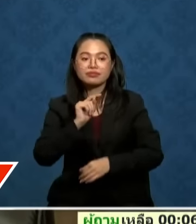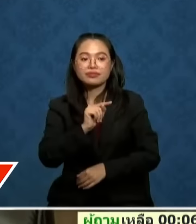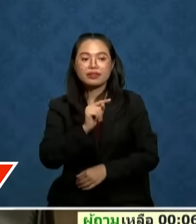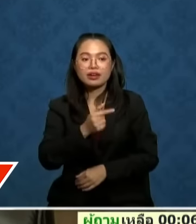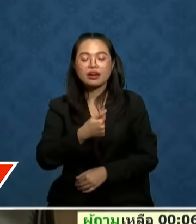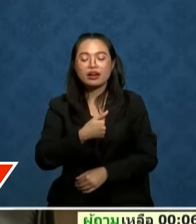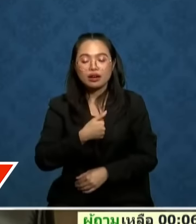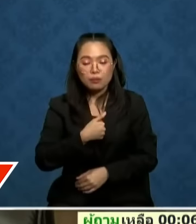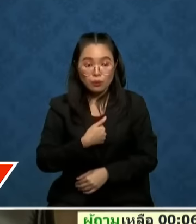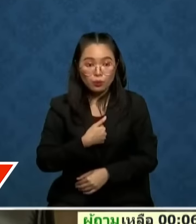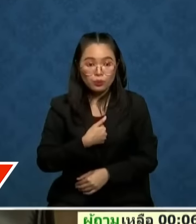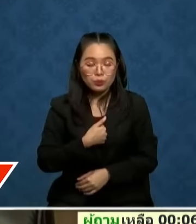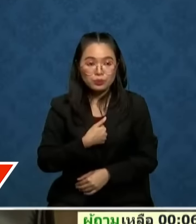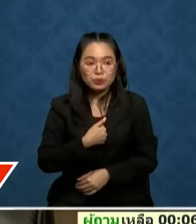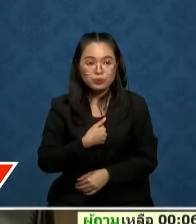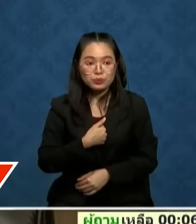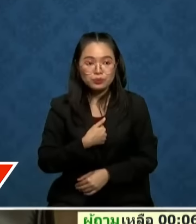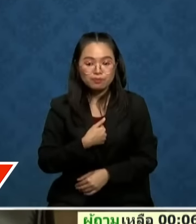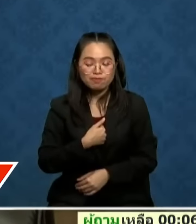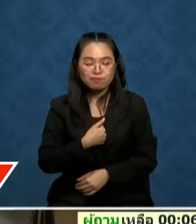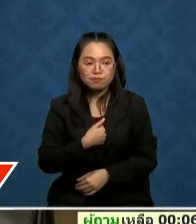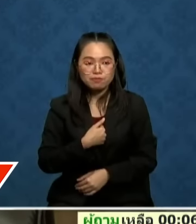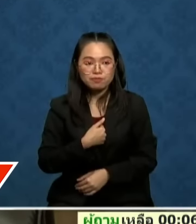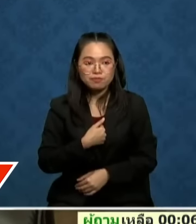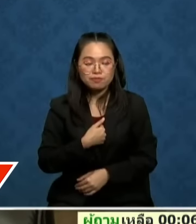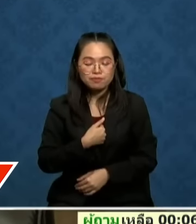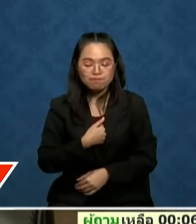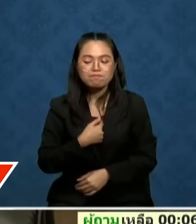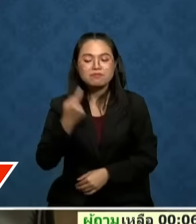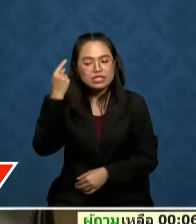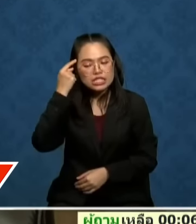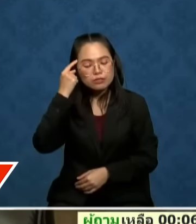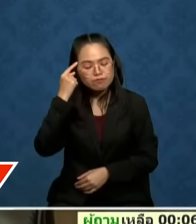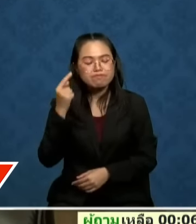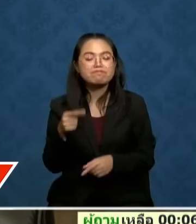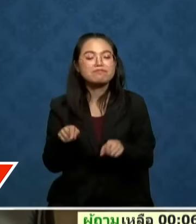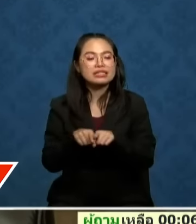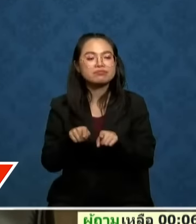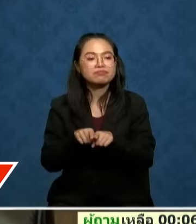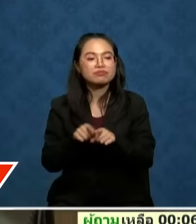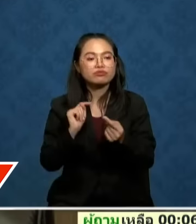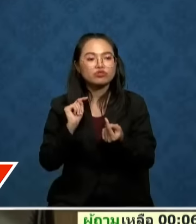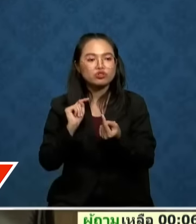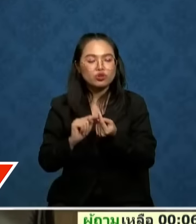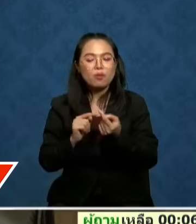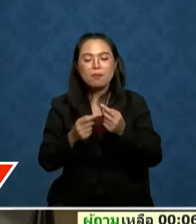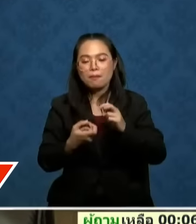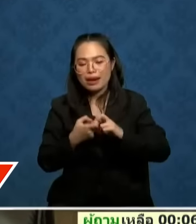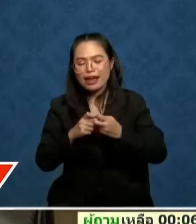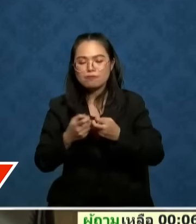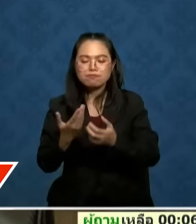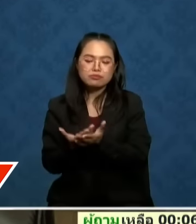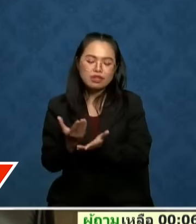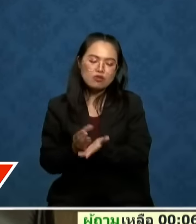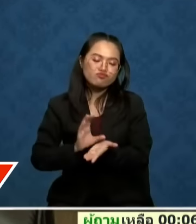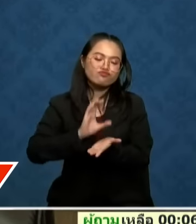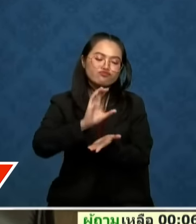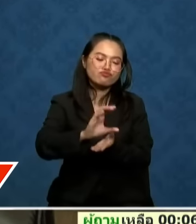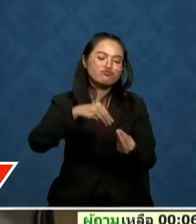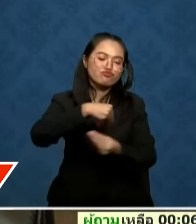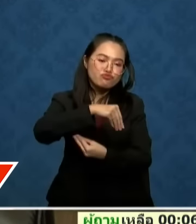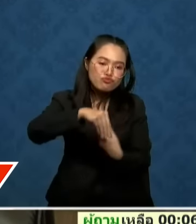มได้พูดถึงและได้ฟังเราเห็นตรงกันครับว่าวินโปรเซสคือข้อบกพร่องของการส่งเสริมการลงทุนเกิดนักลงทุนที่ไม่มี